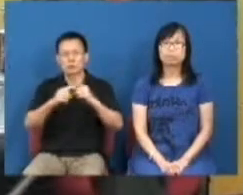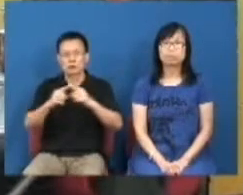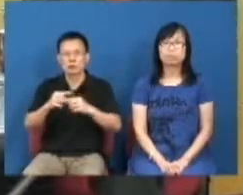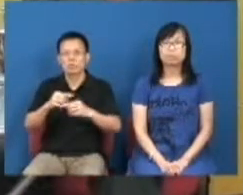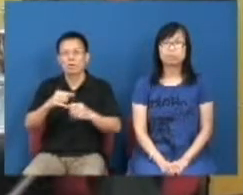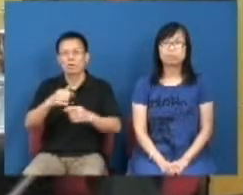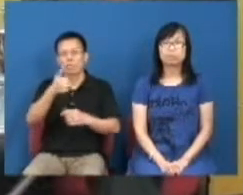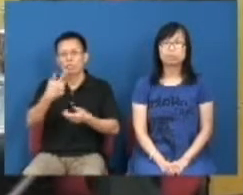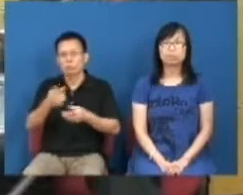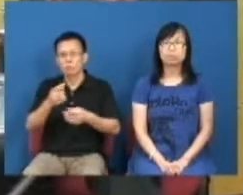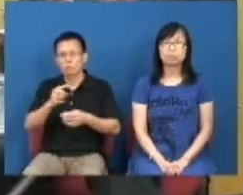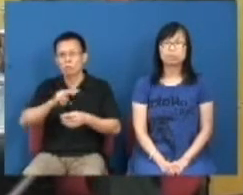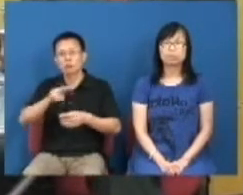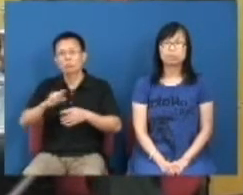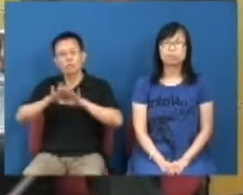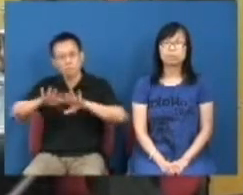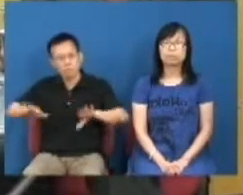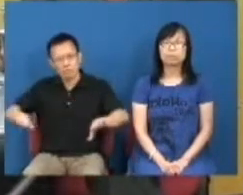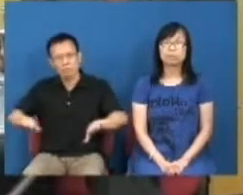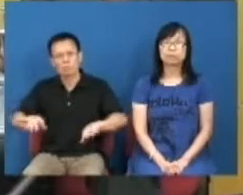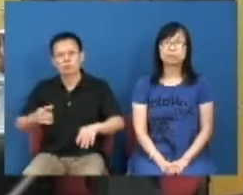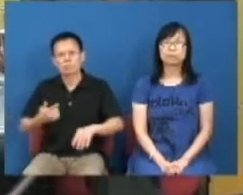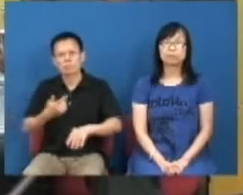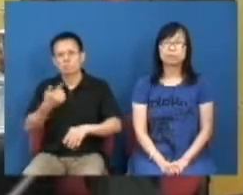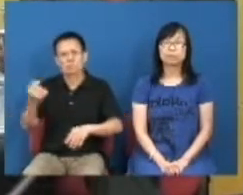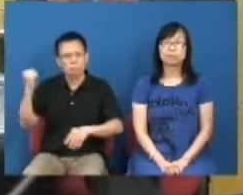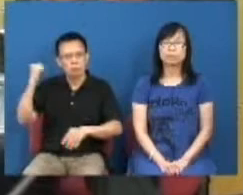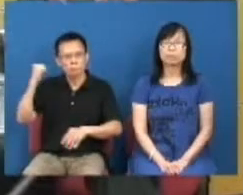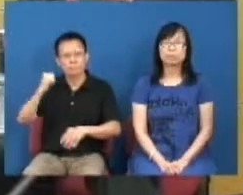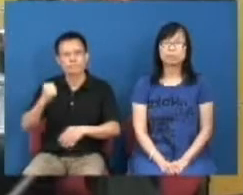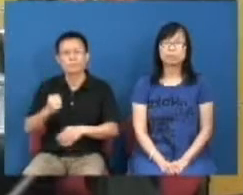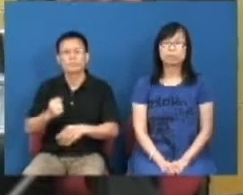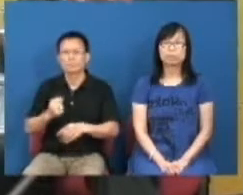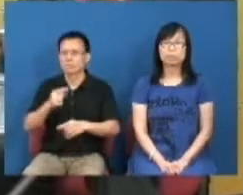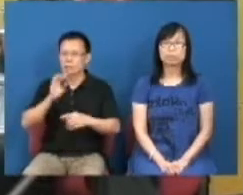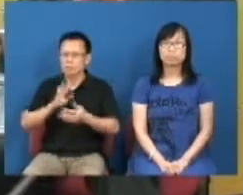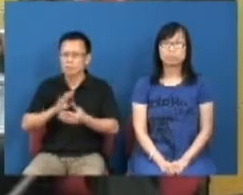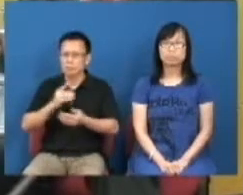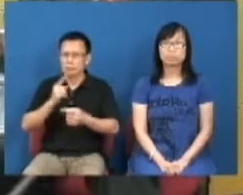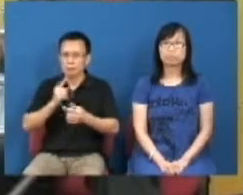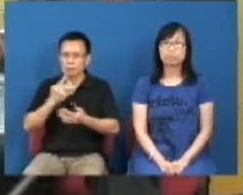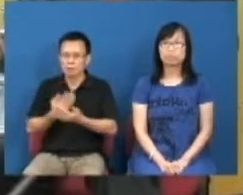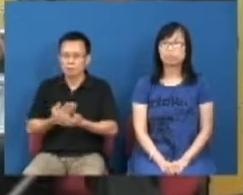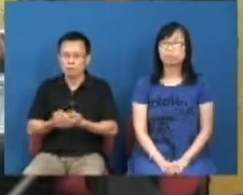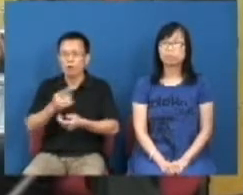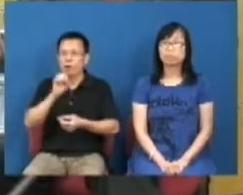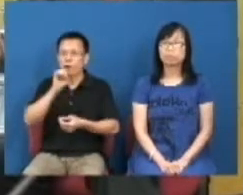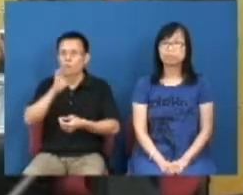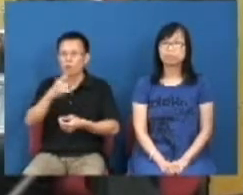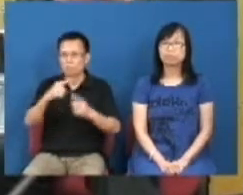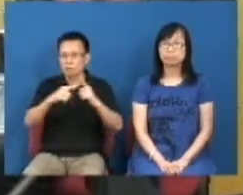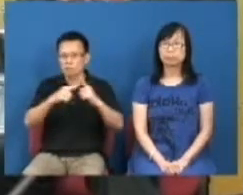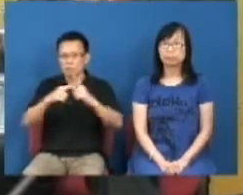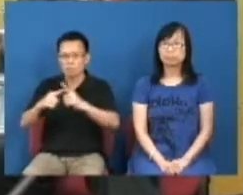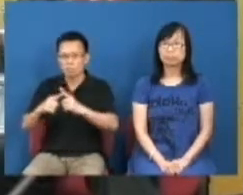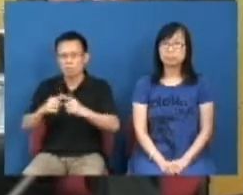调解员是有些功劳在这里。问题就是说，究竟我们香港市民